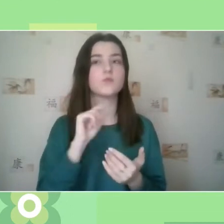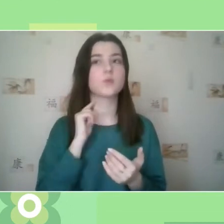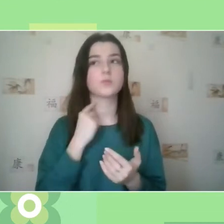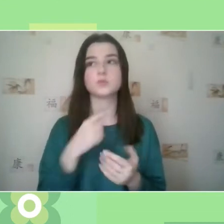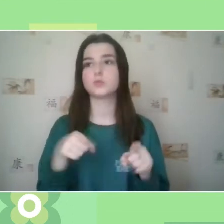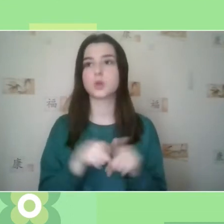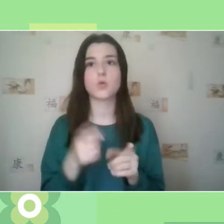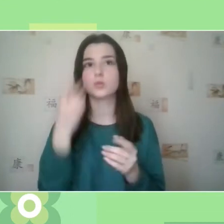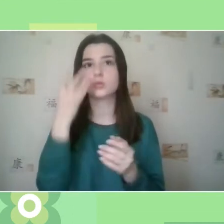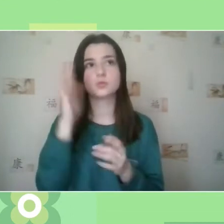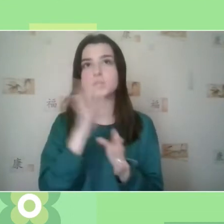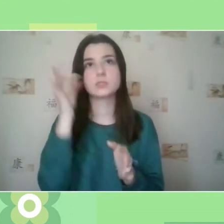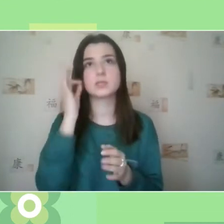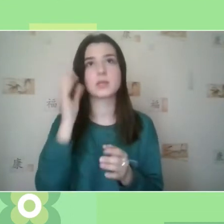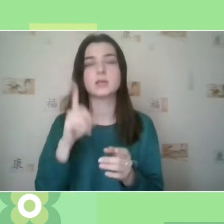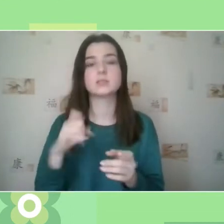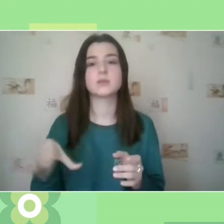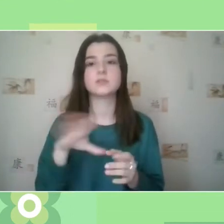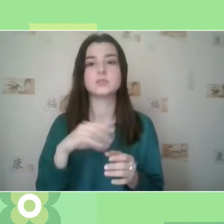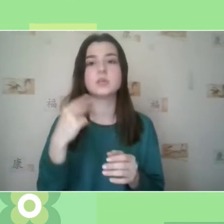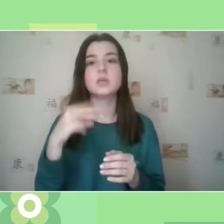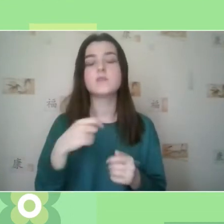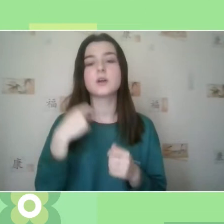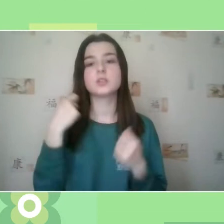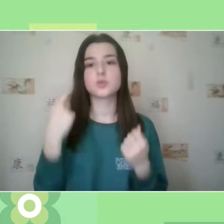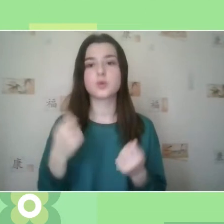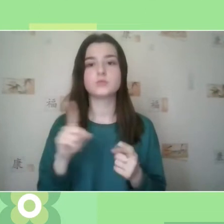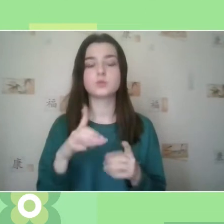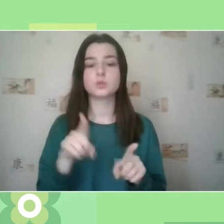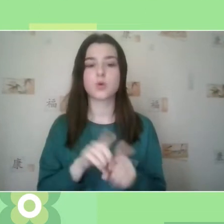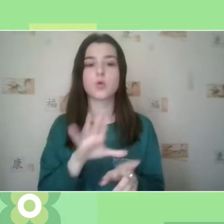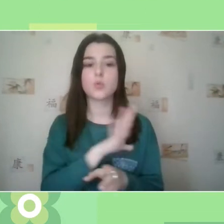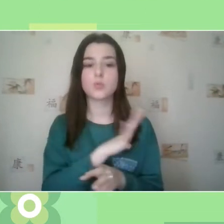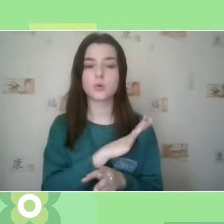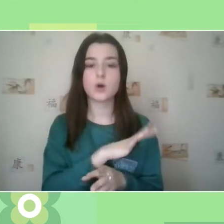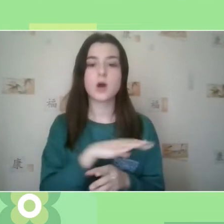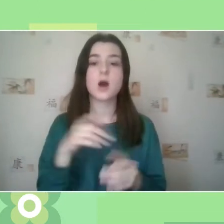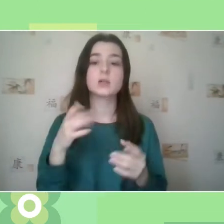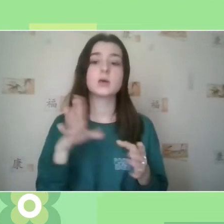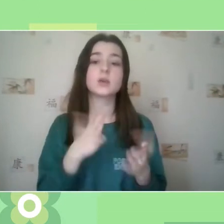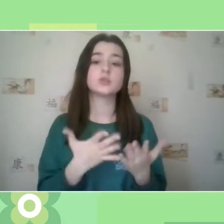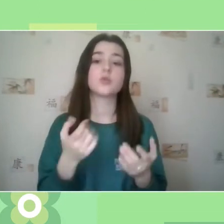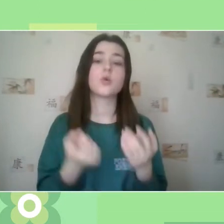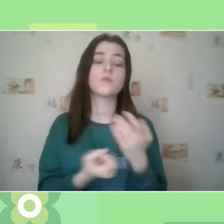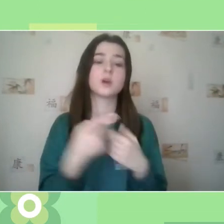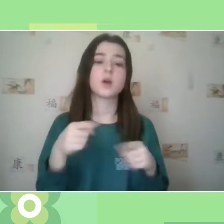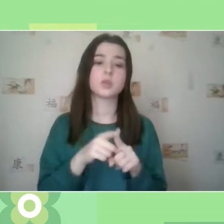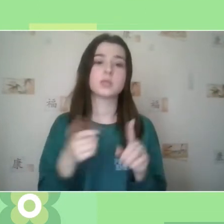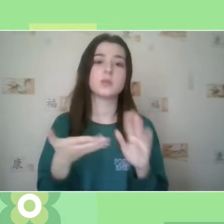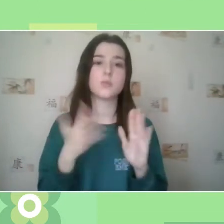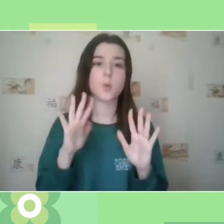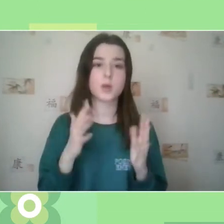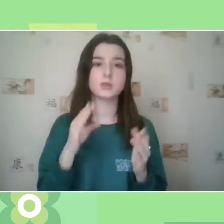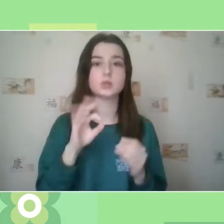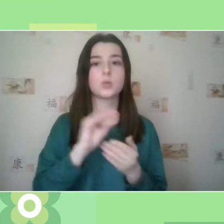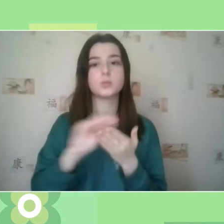я не згадаю за всі 20 років, що я займаюся громадською діяльністю, щоб таке було. Якщо виникають моменти з цим, також пишіть, я готова